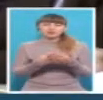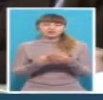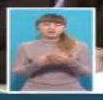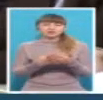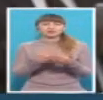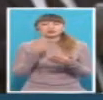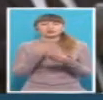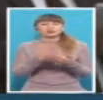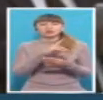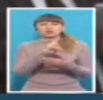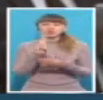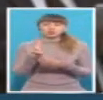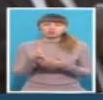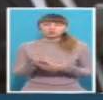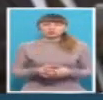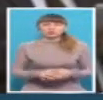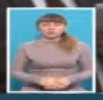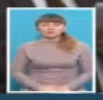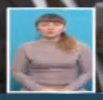шаралар қолданған.